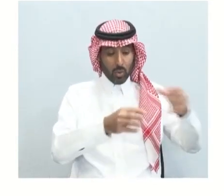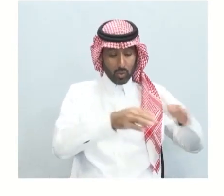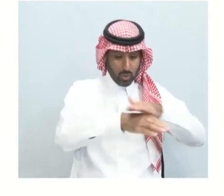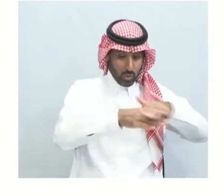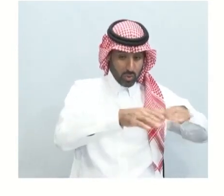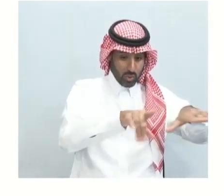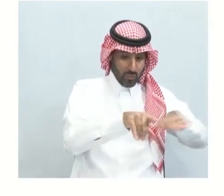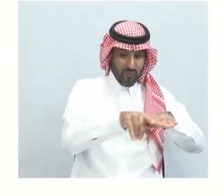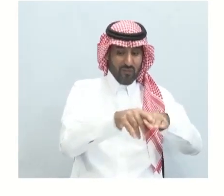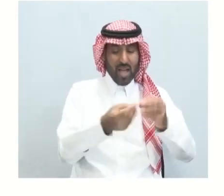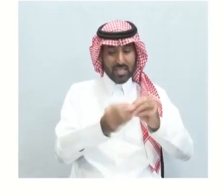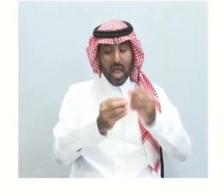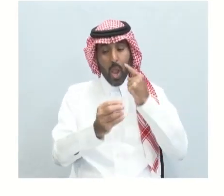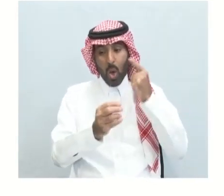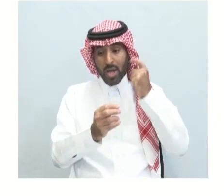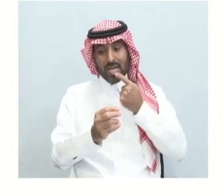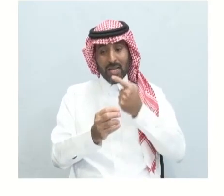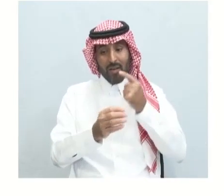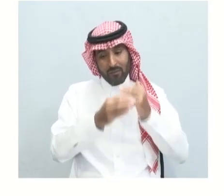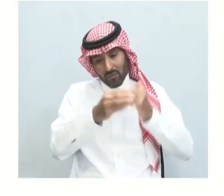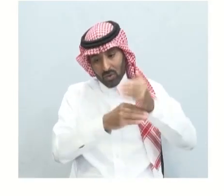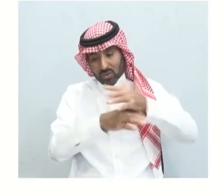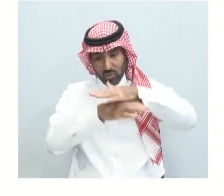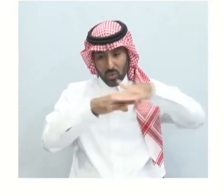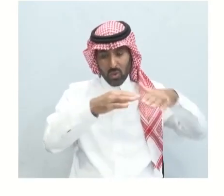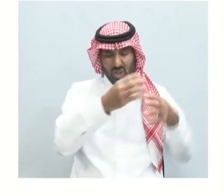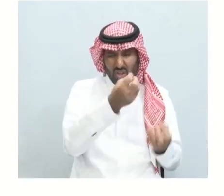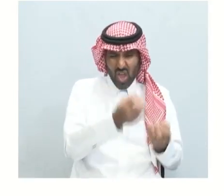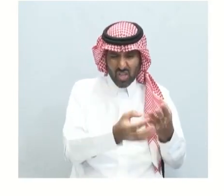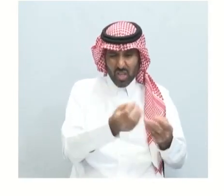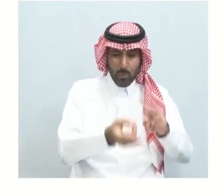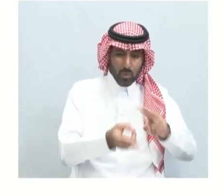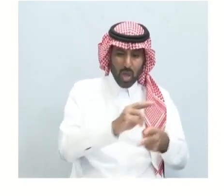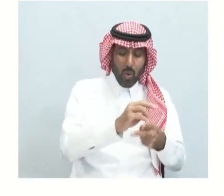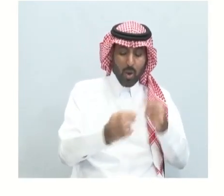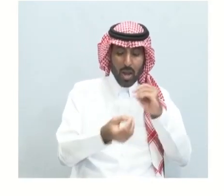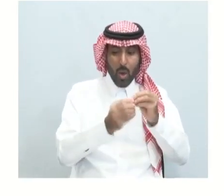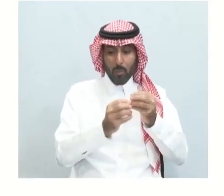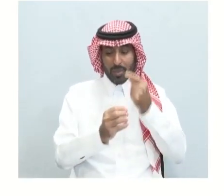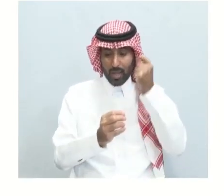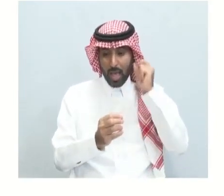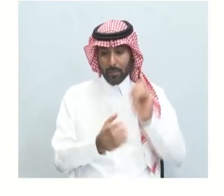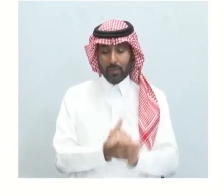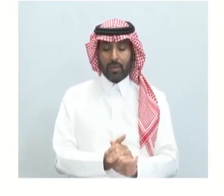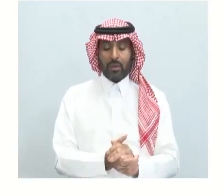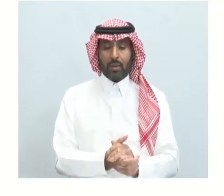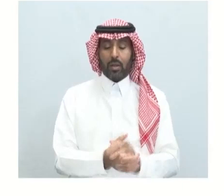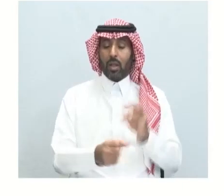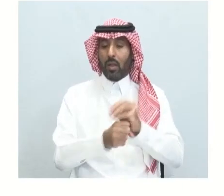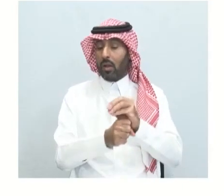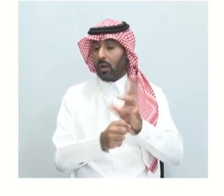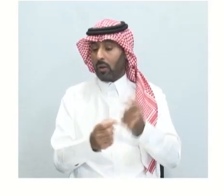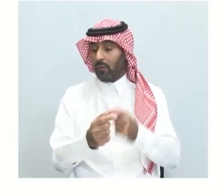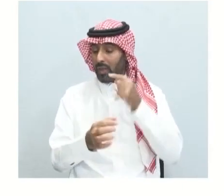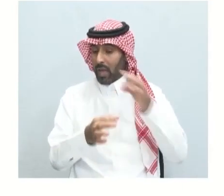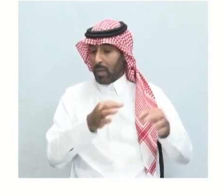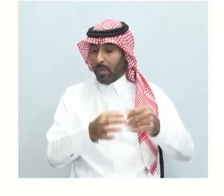الرسوبيه الفاتحه اللون فوق صخور الدرع الناريه والمتحوله الداكنه اللون ايضا ذكرنا في